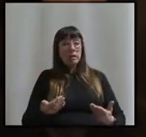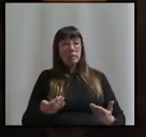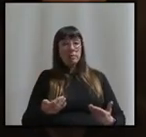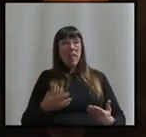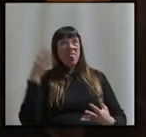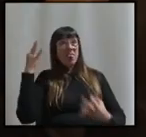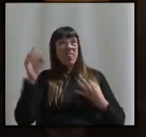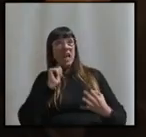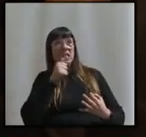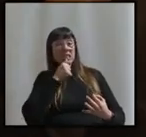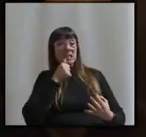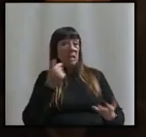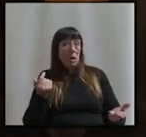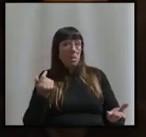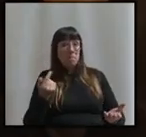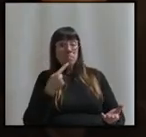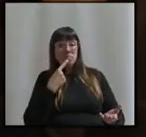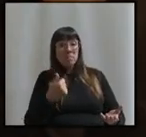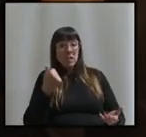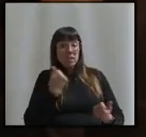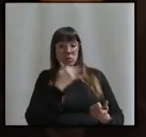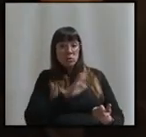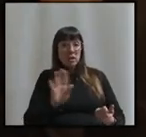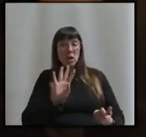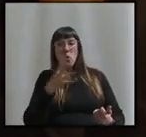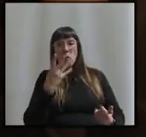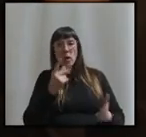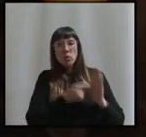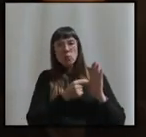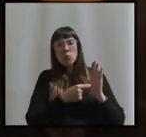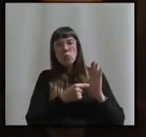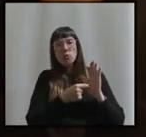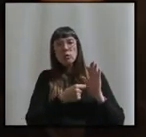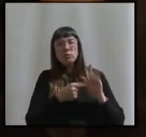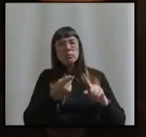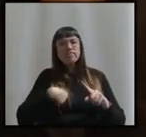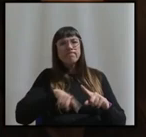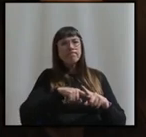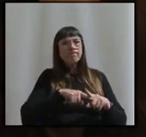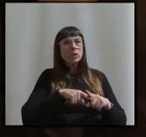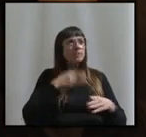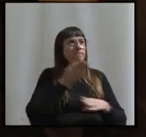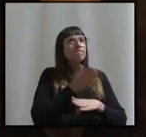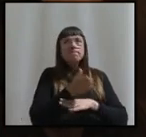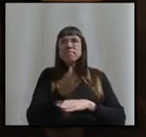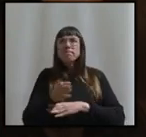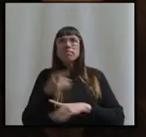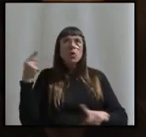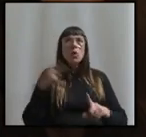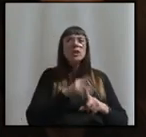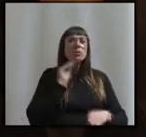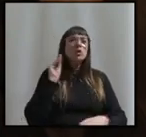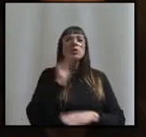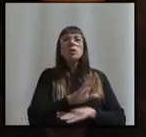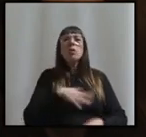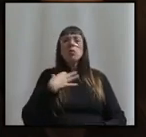quart punt també se'ns va dir que s'aniria picant a totes les portes per tal d'aconseguir totes les subvencions possibles. I el cinquè i últim